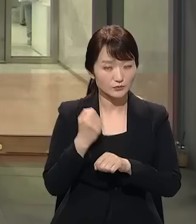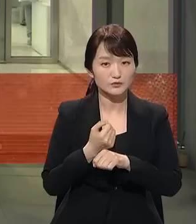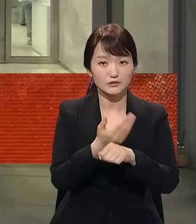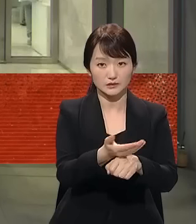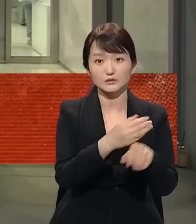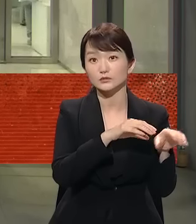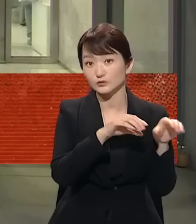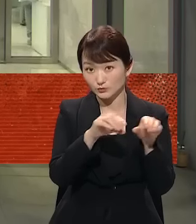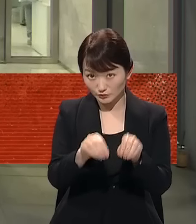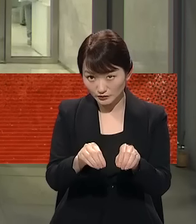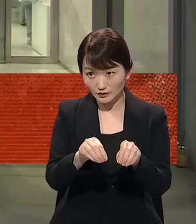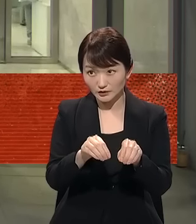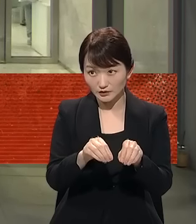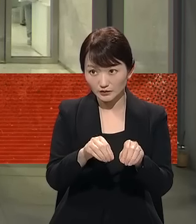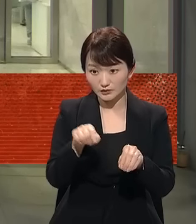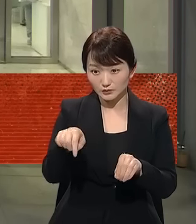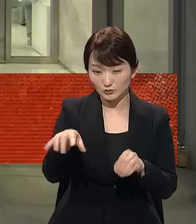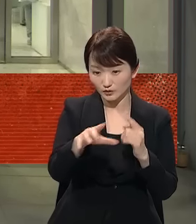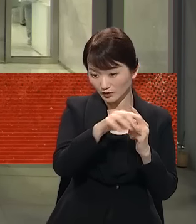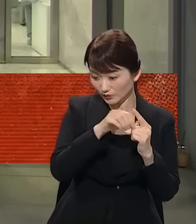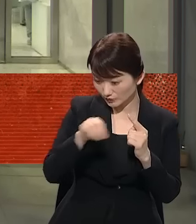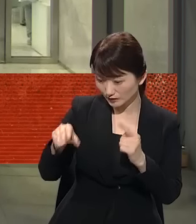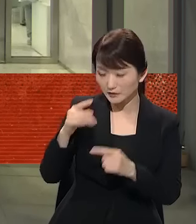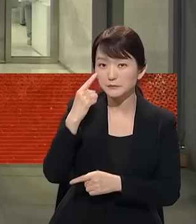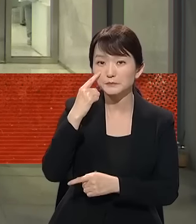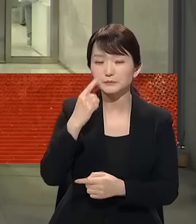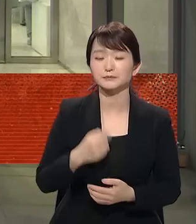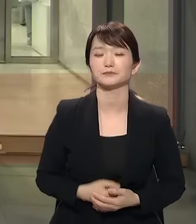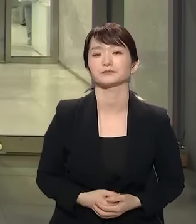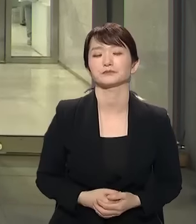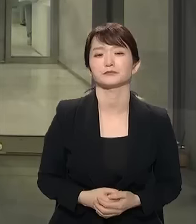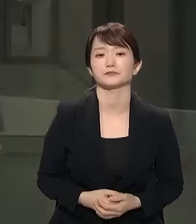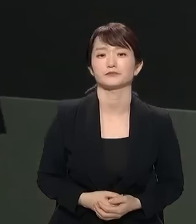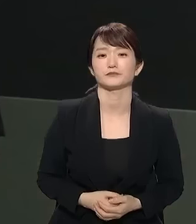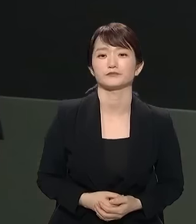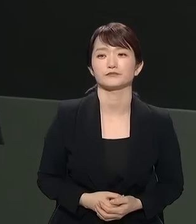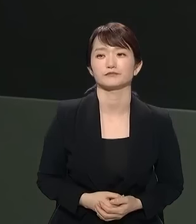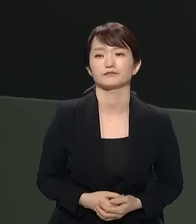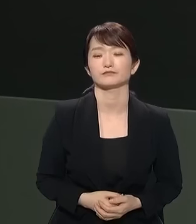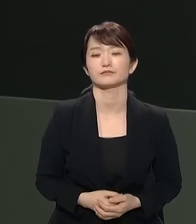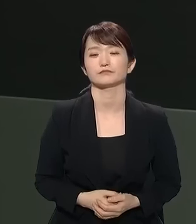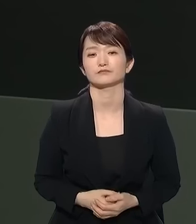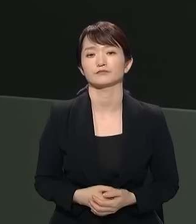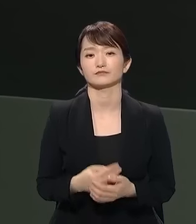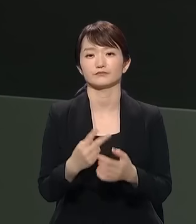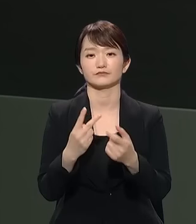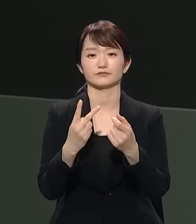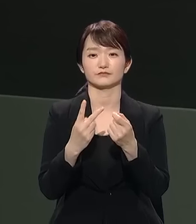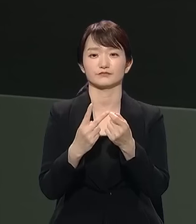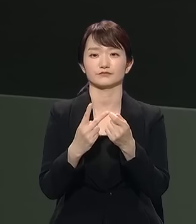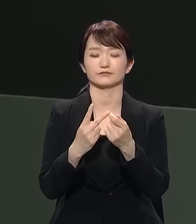전해드리던 말씀 중단하고 현장 연결해 보겠습니다. 자, 좋습니다. 자, 다음 이어가죠.